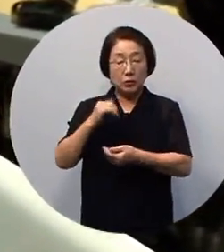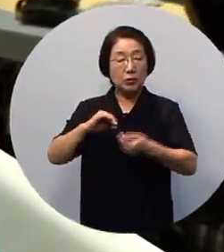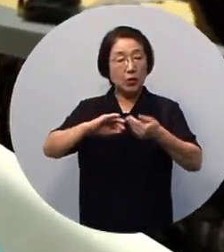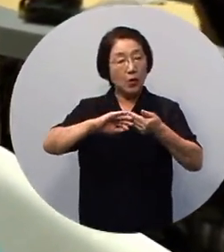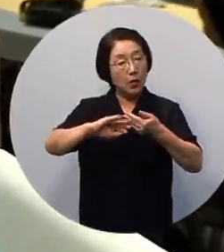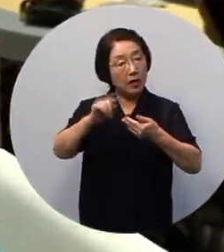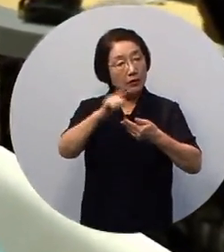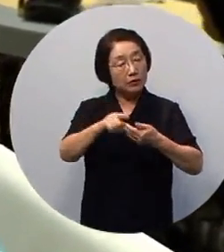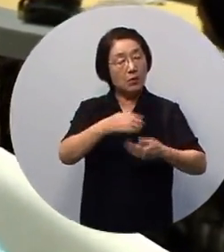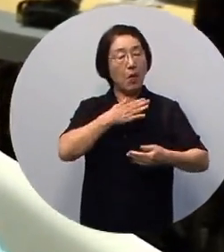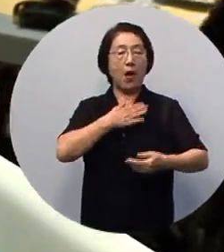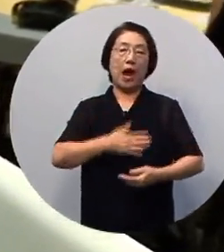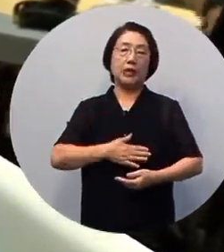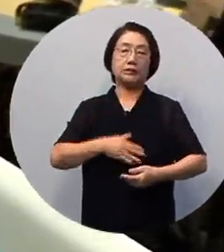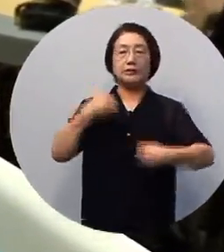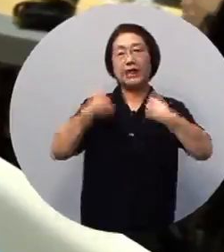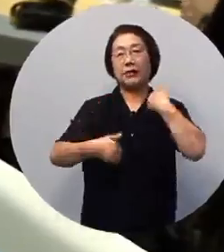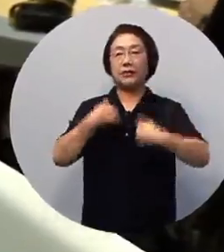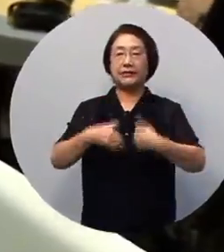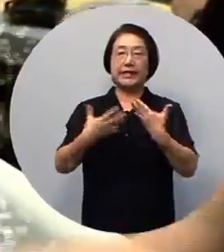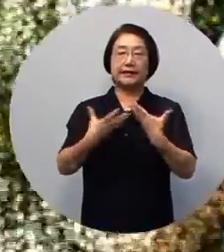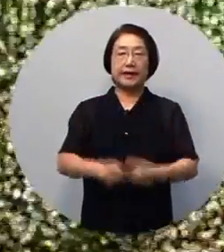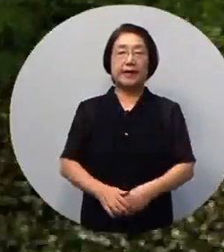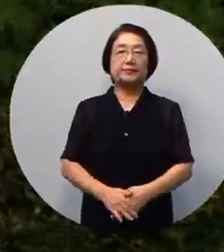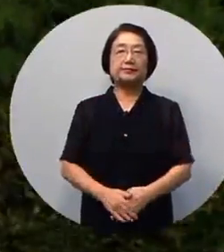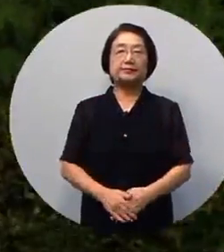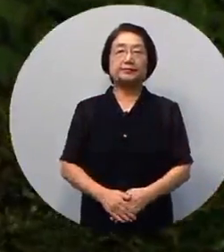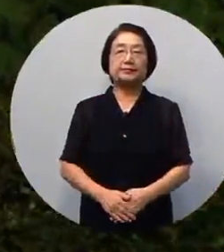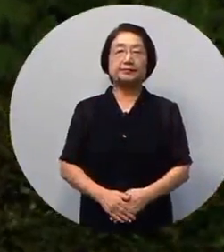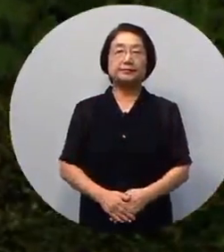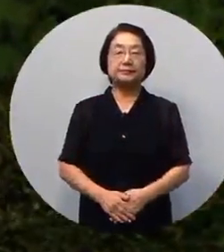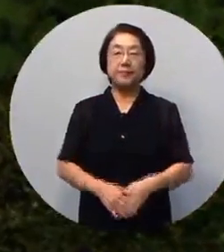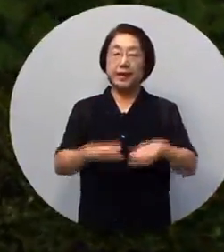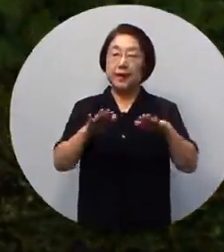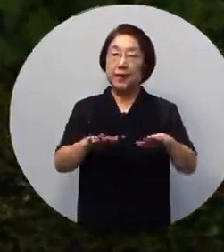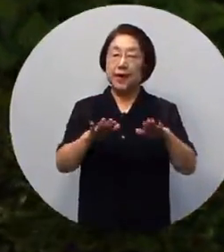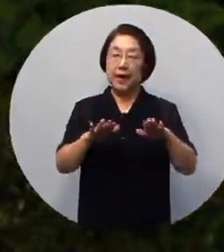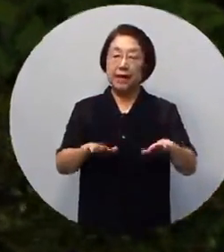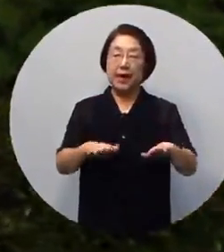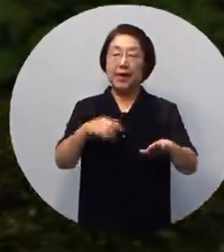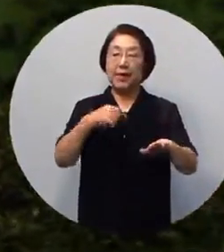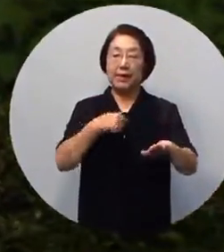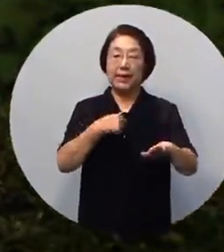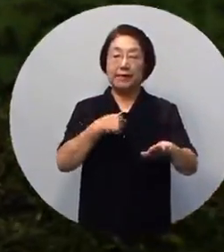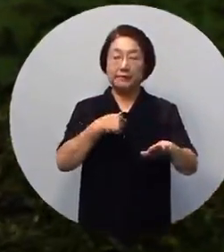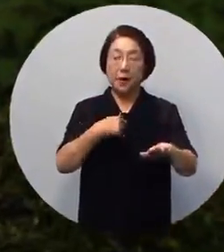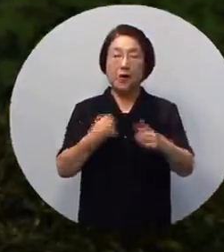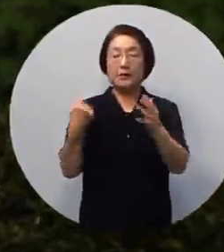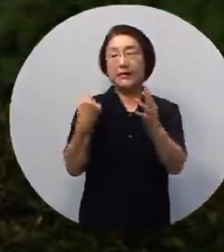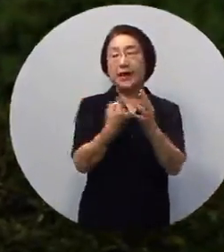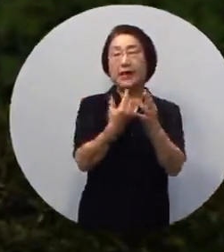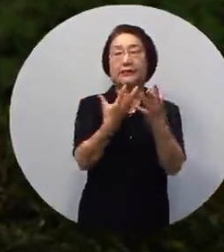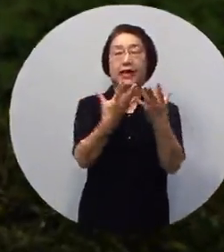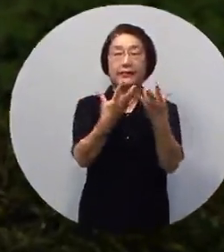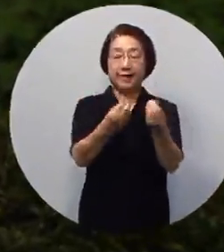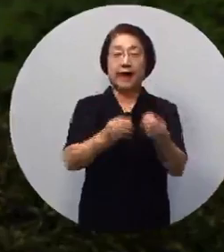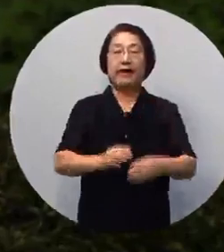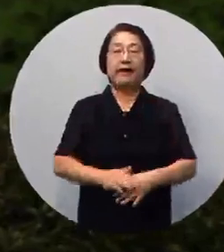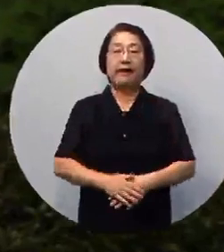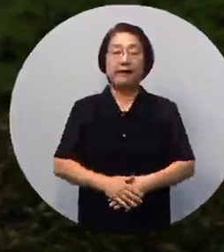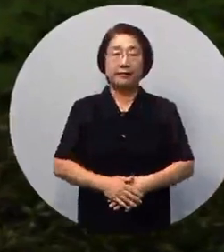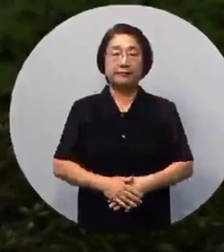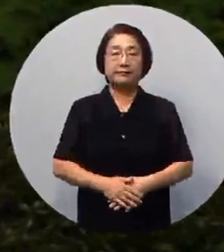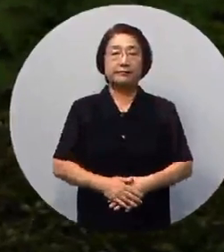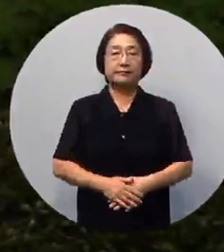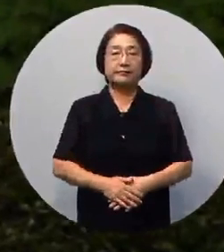じたので、とても楽しい会でした。 今回は私もミートアップ藤沢に参加させていただきましたけれ